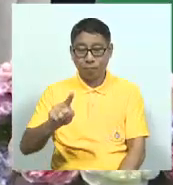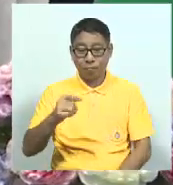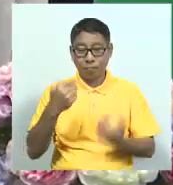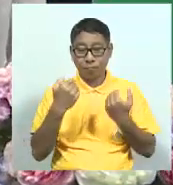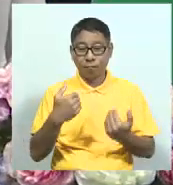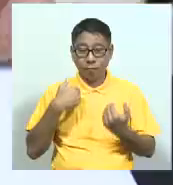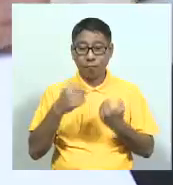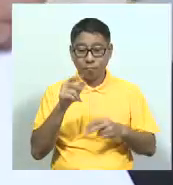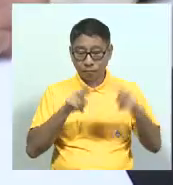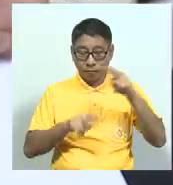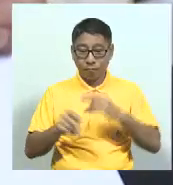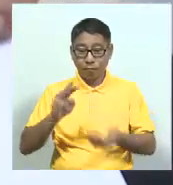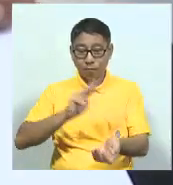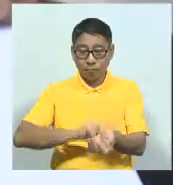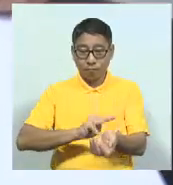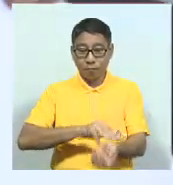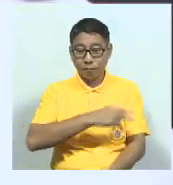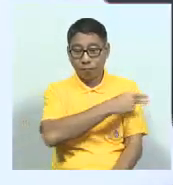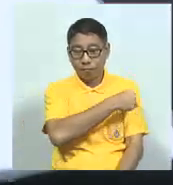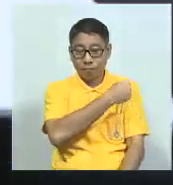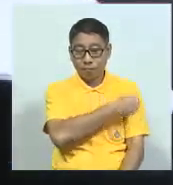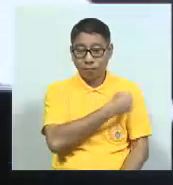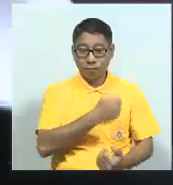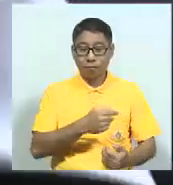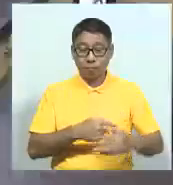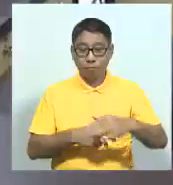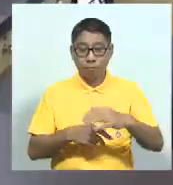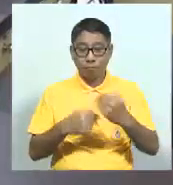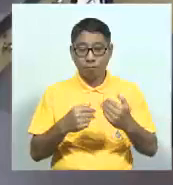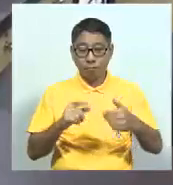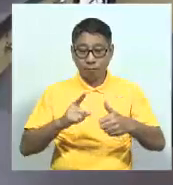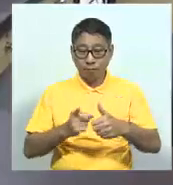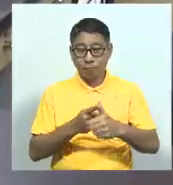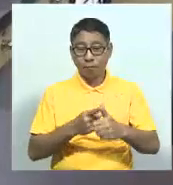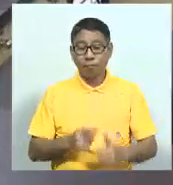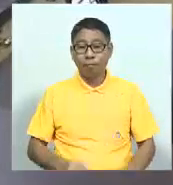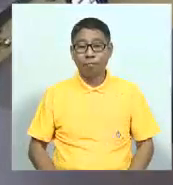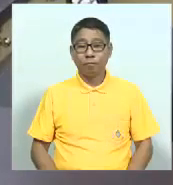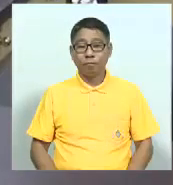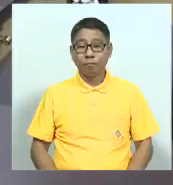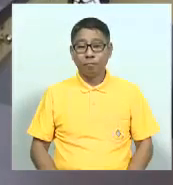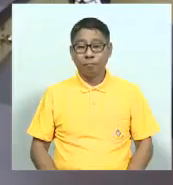จเยี่ยมการให้บริการทางการแพทย์และสาธารณสุขในระดับปฐมภูมิสำหรับประชาชนครับ